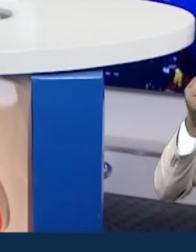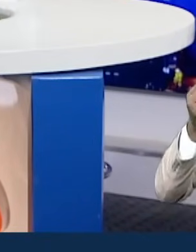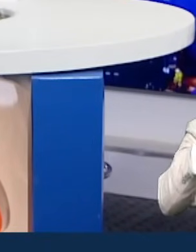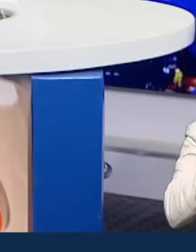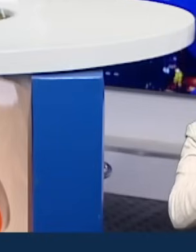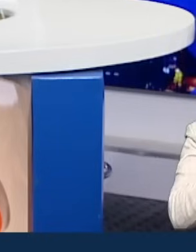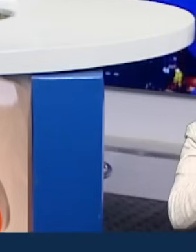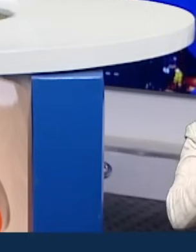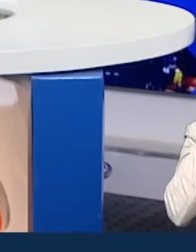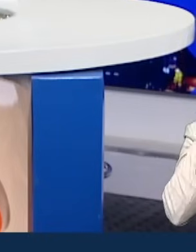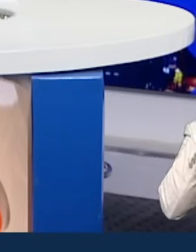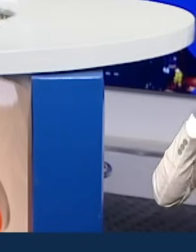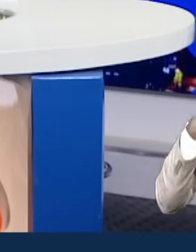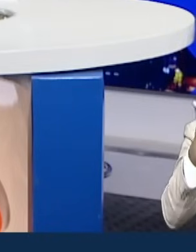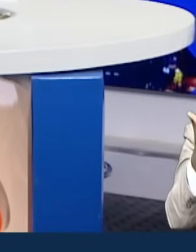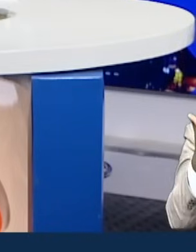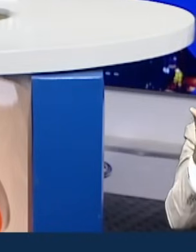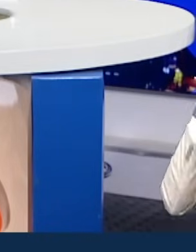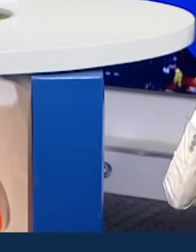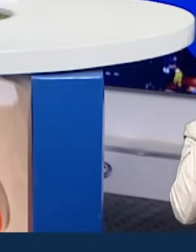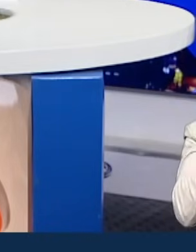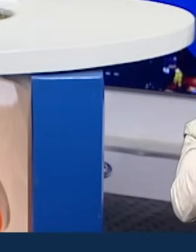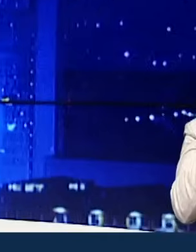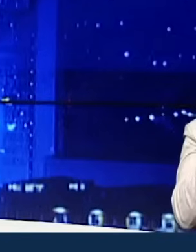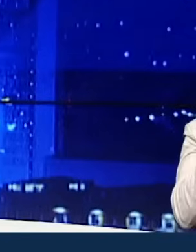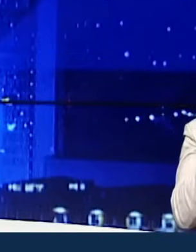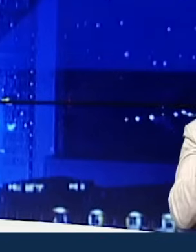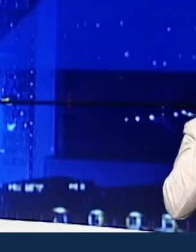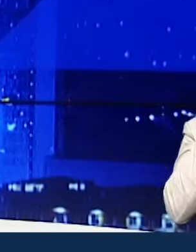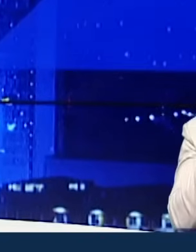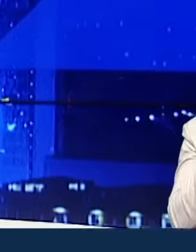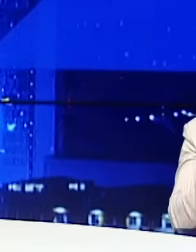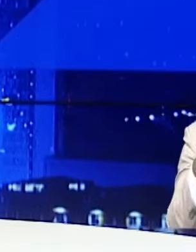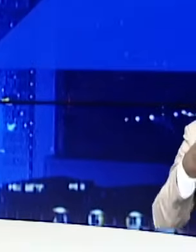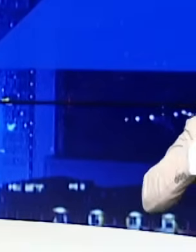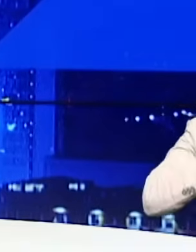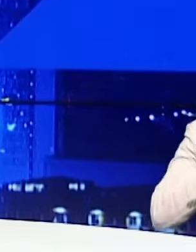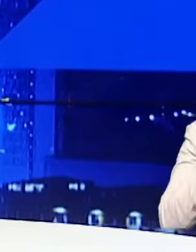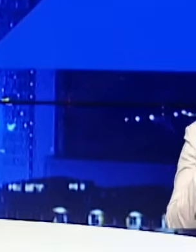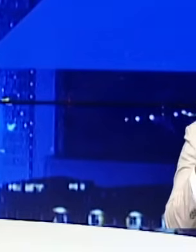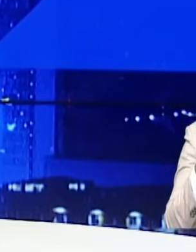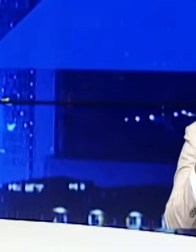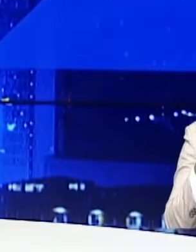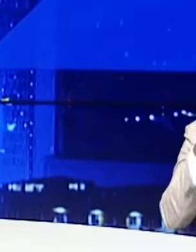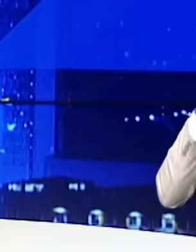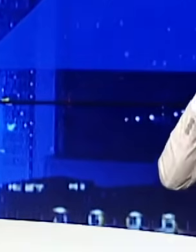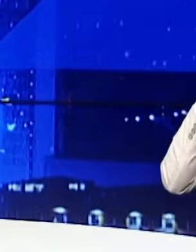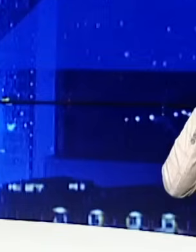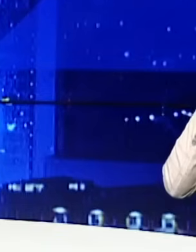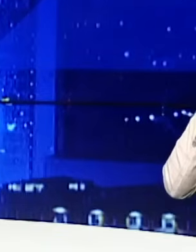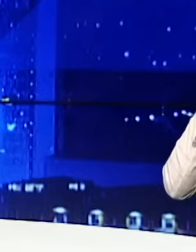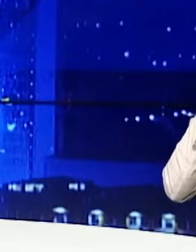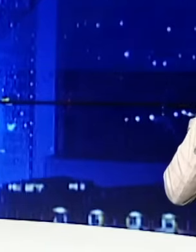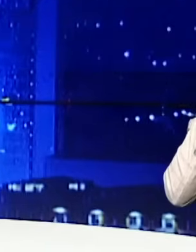hano gatubanzure ukuntu eshi kirere kizakimeze kugira ngo nimbe uzaza kukazaza wifite cyangwa uzajya nimba nzagenda